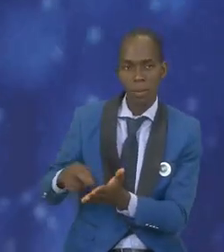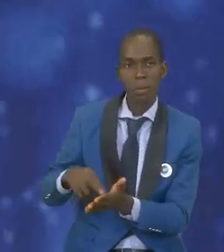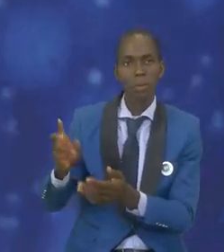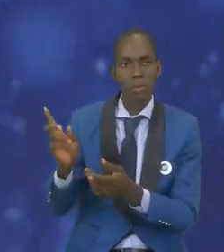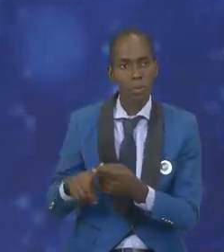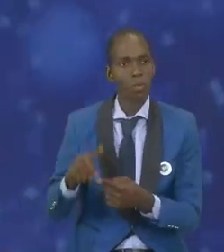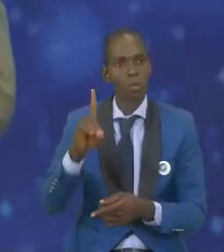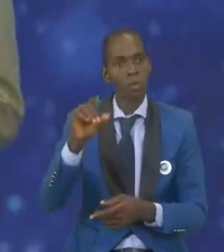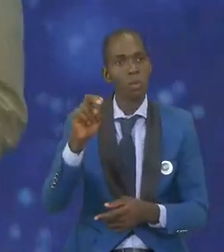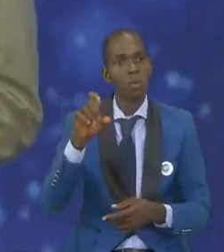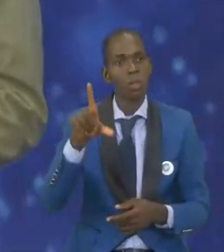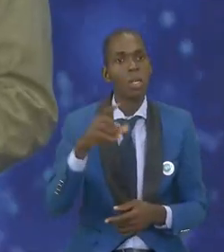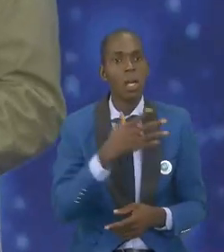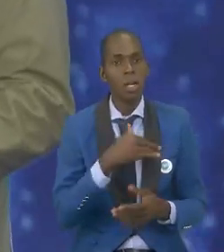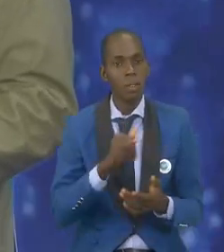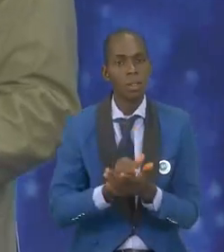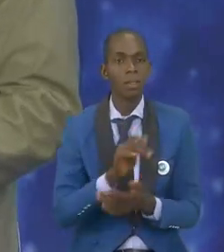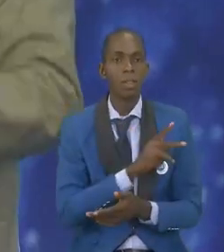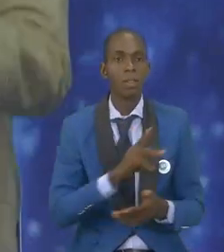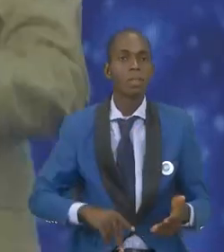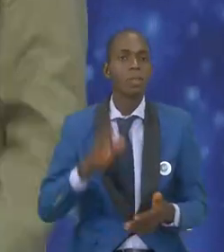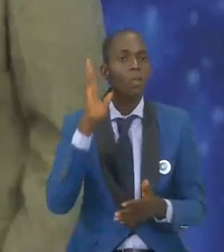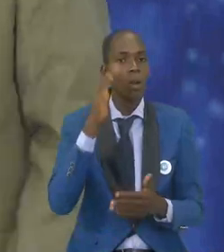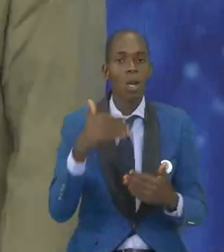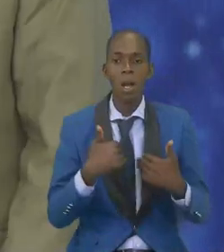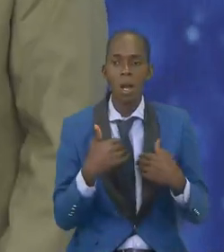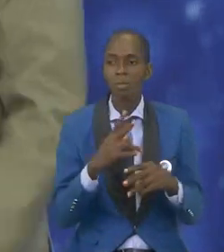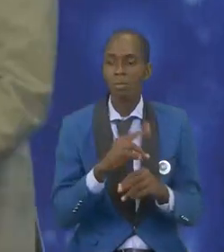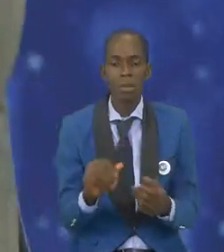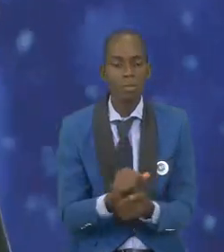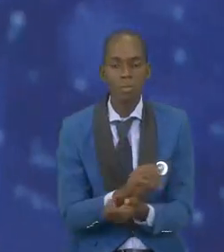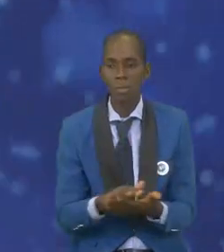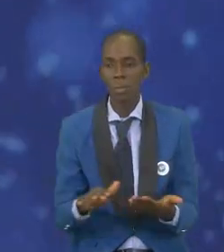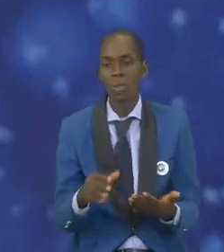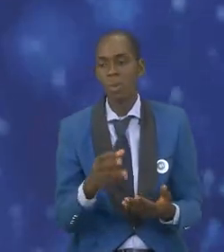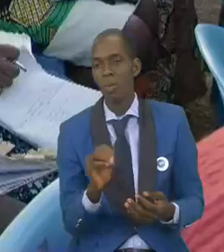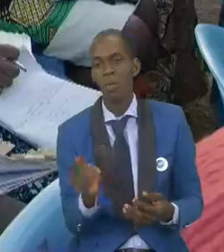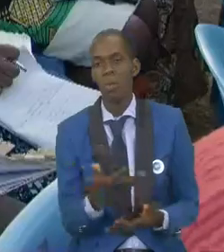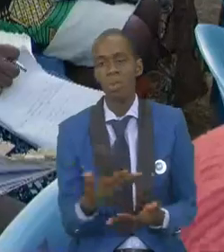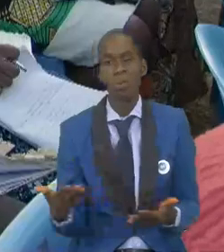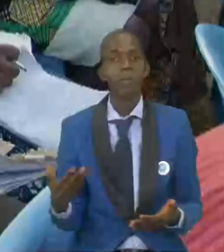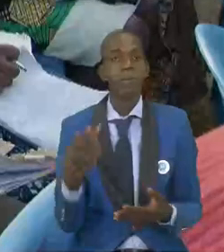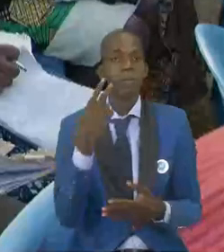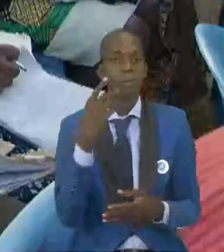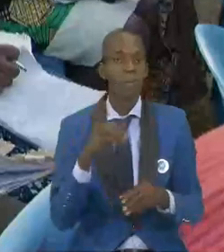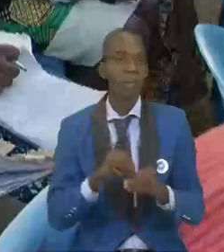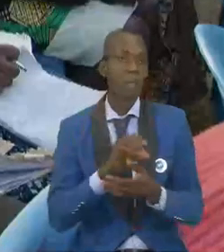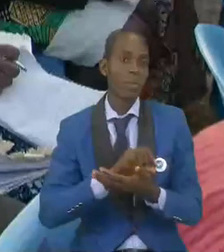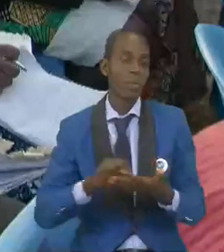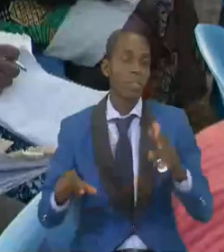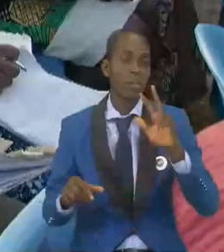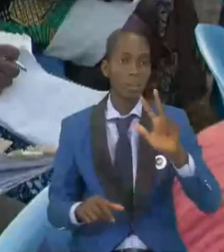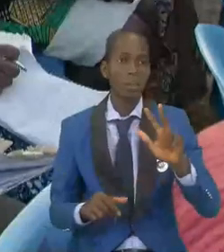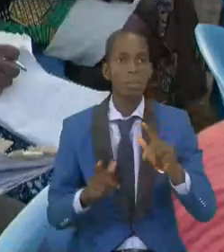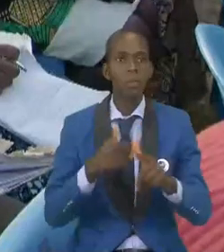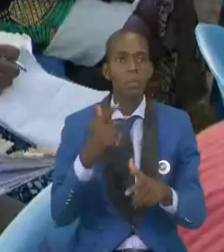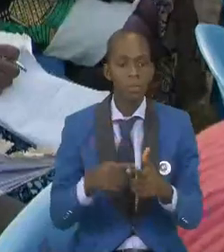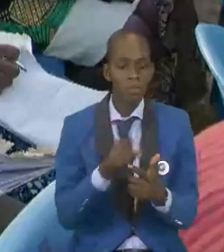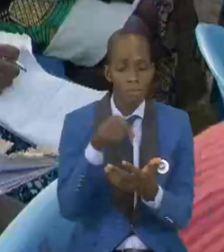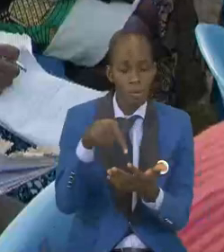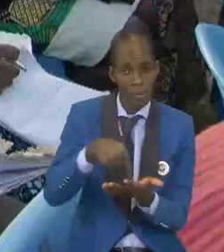afin que ça s'attrape leur rendu compte et que le roi de souffrir aucun dommage ouais le